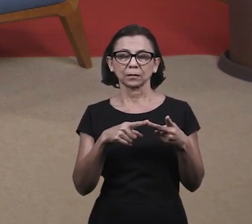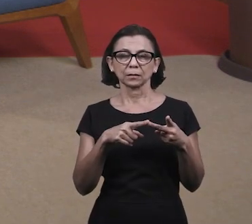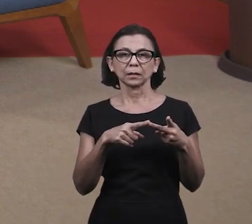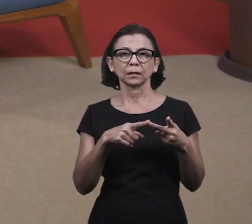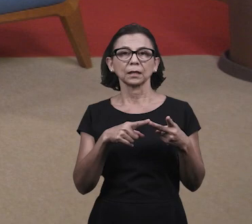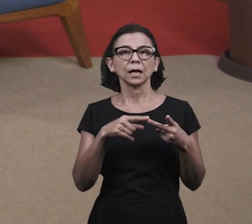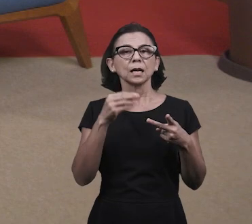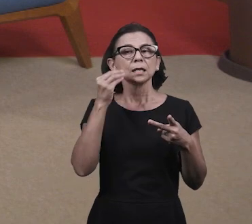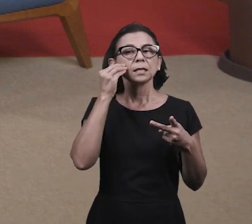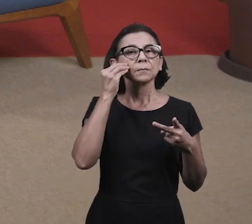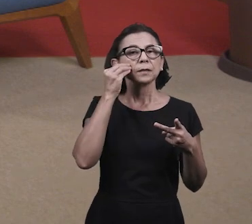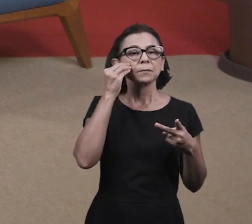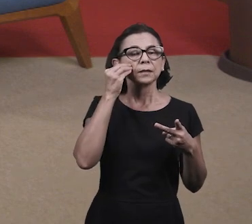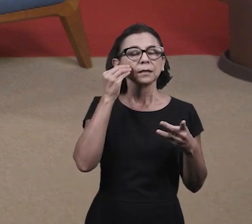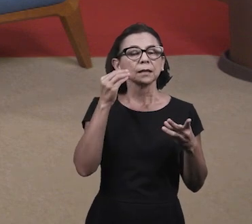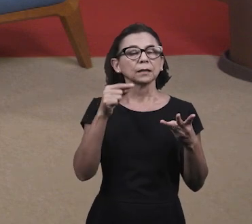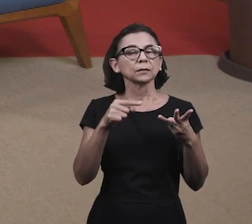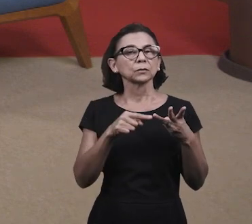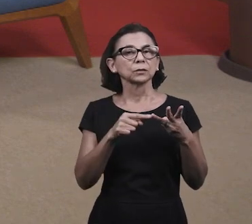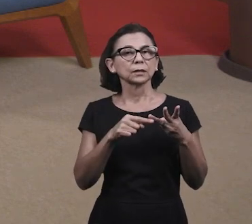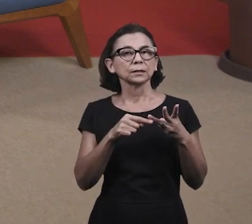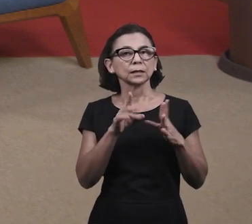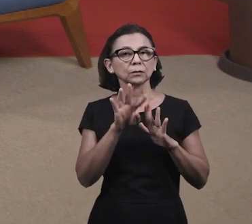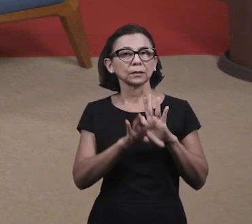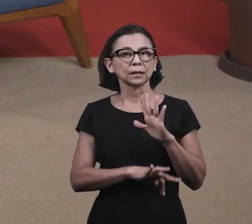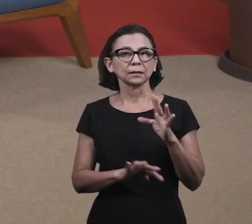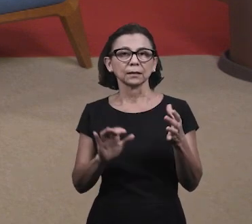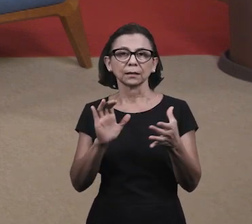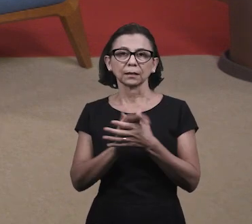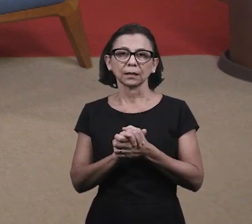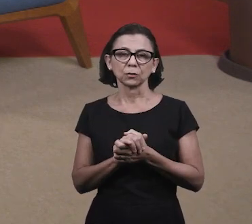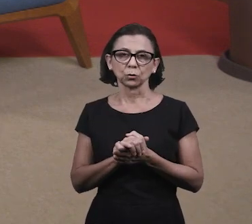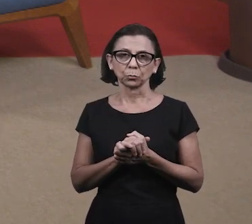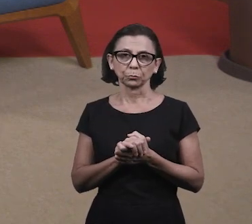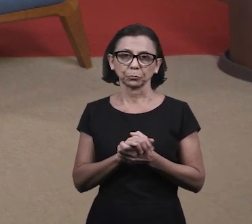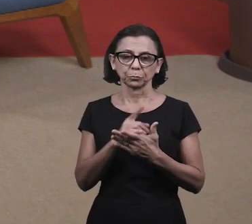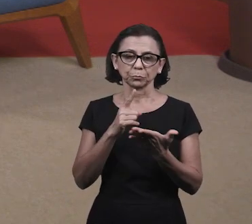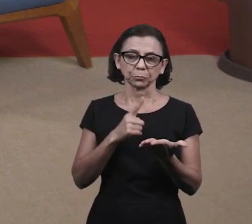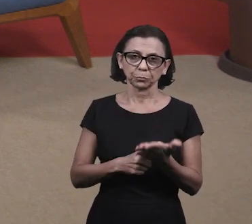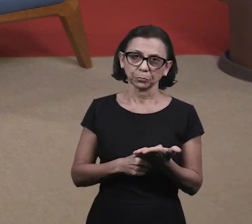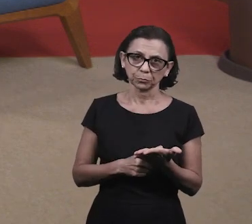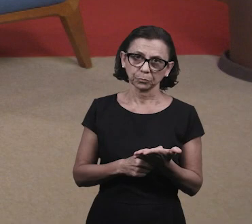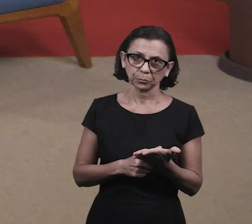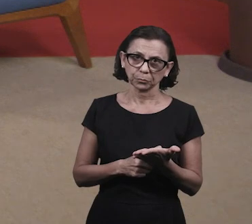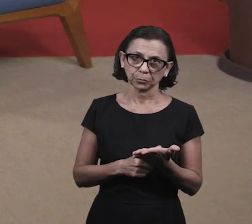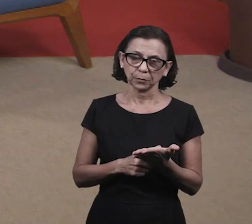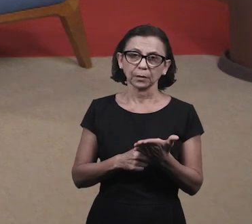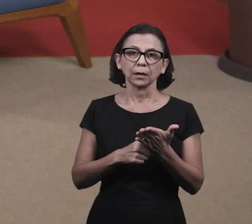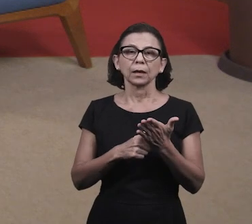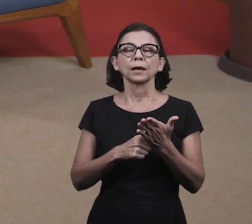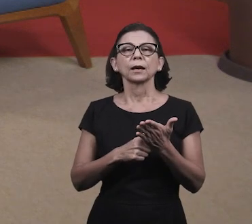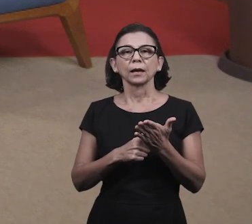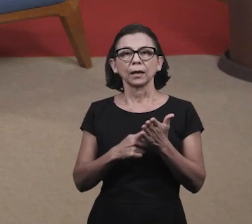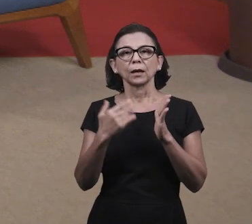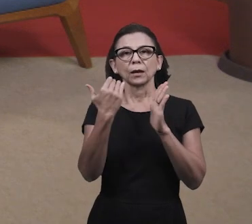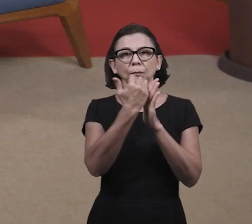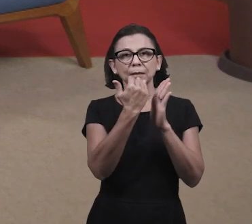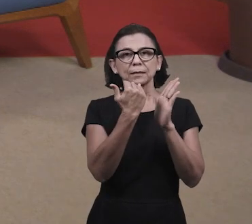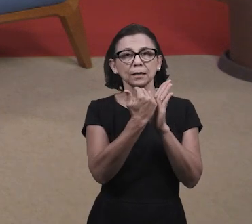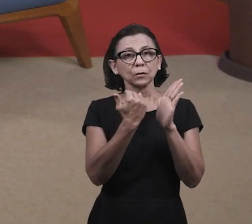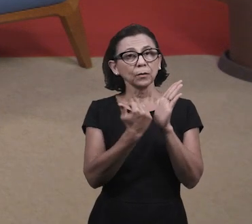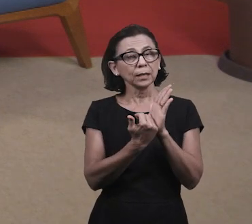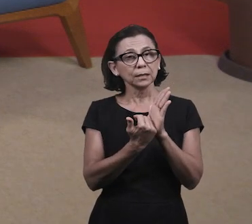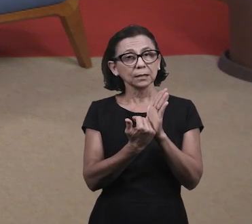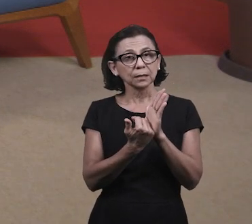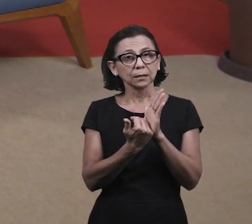c'est expérimenter. Et le troisième texte est il s'est marié. C'est l'engagement. Il y a une